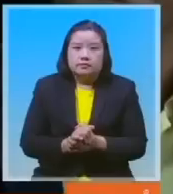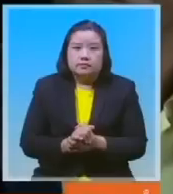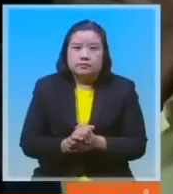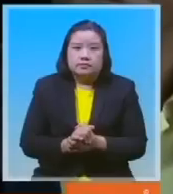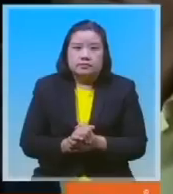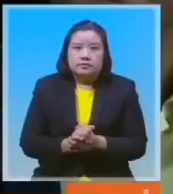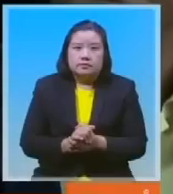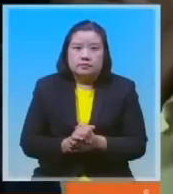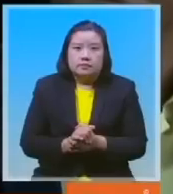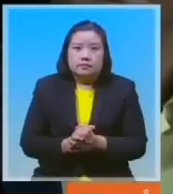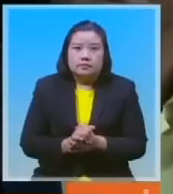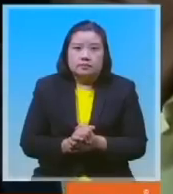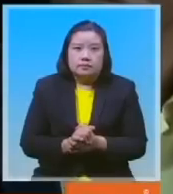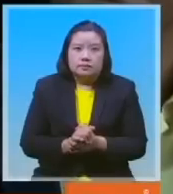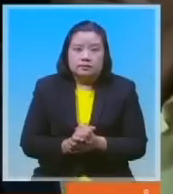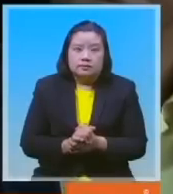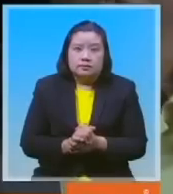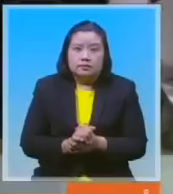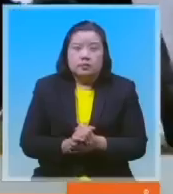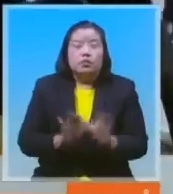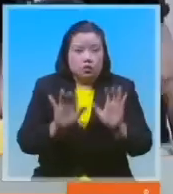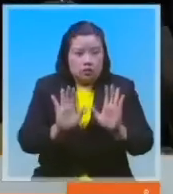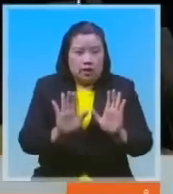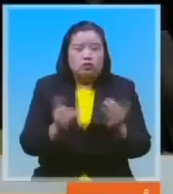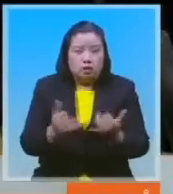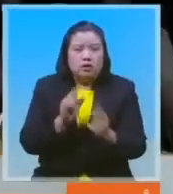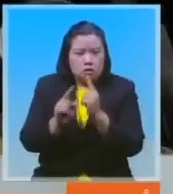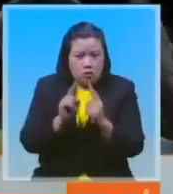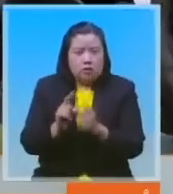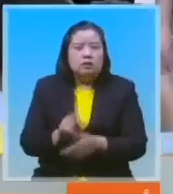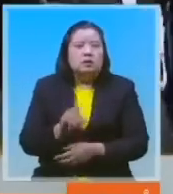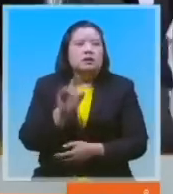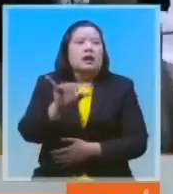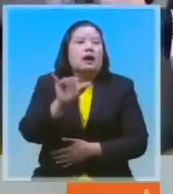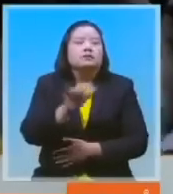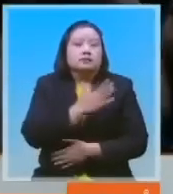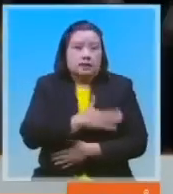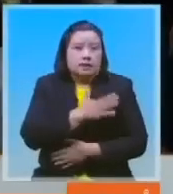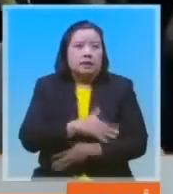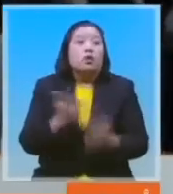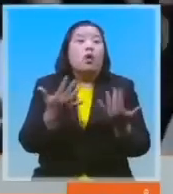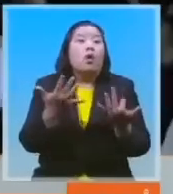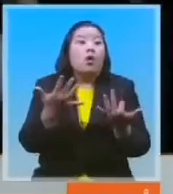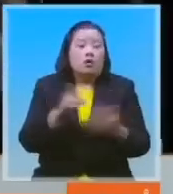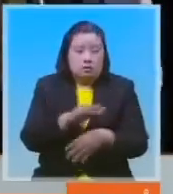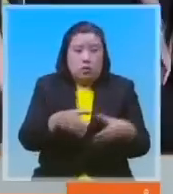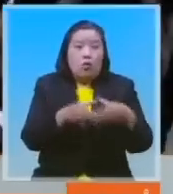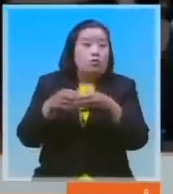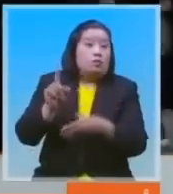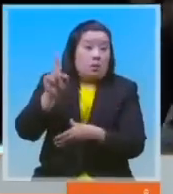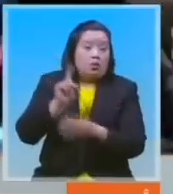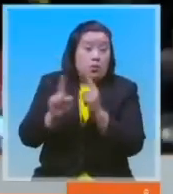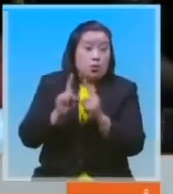เดี๋ยวกำลังจะไปขึ้นไปคุยครับครับขอบคุณนะครับเดี๋ยวจะขึ้นไปข้างบน